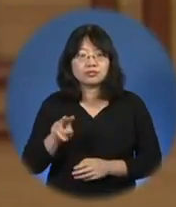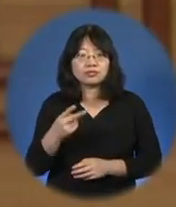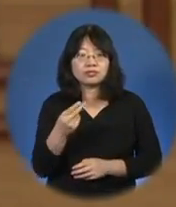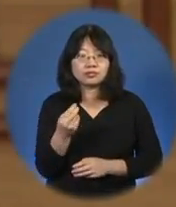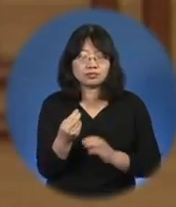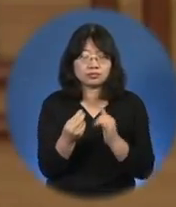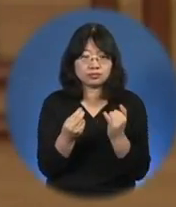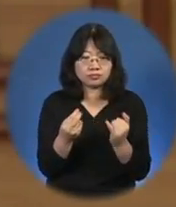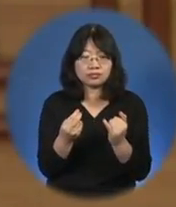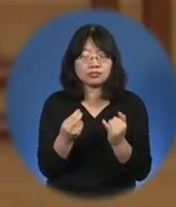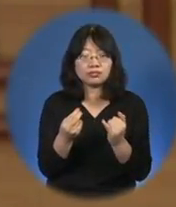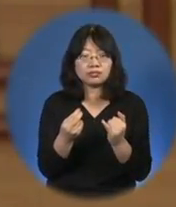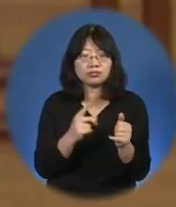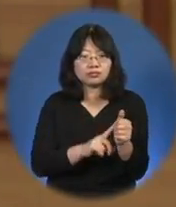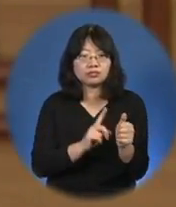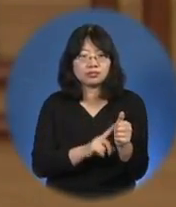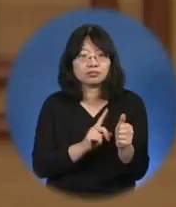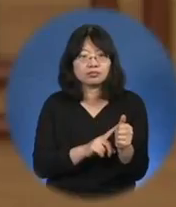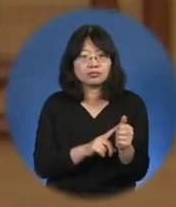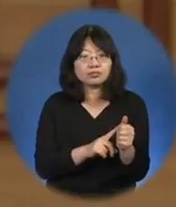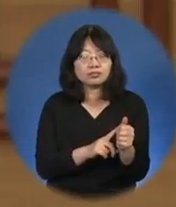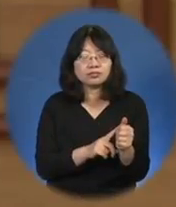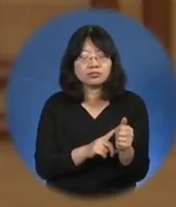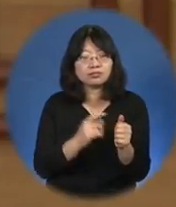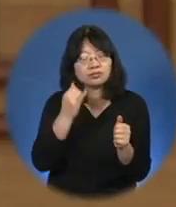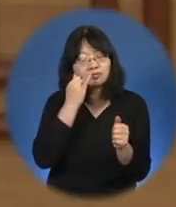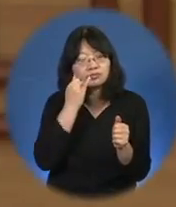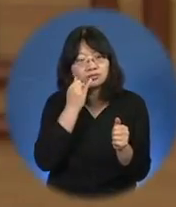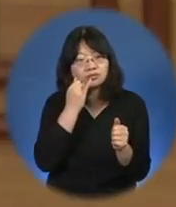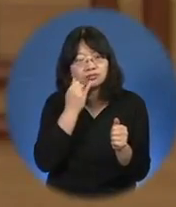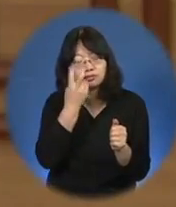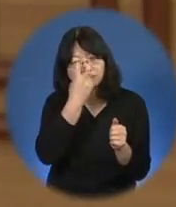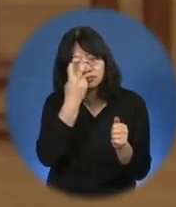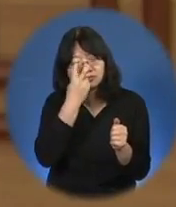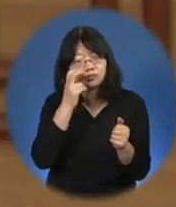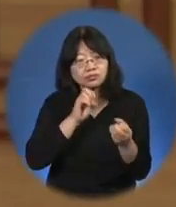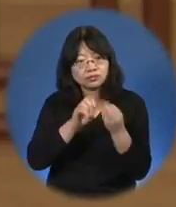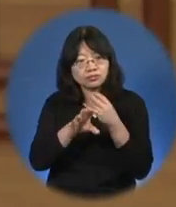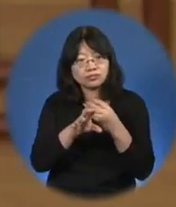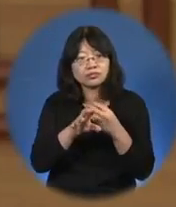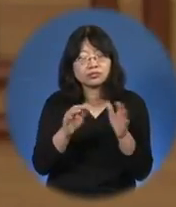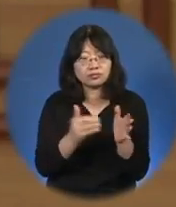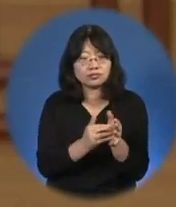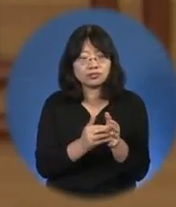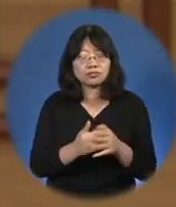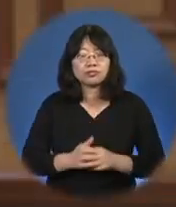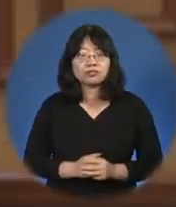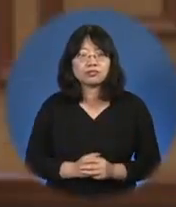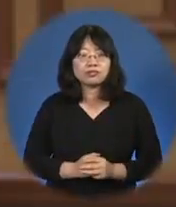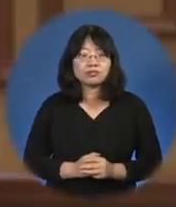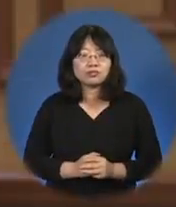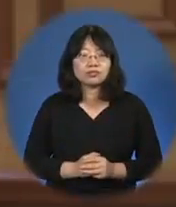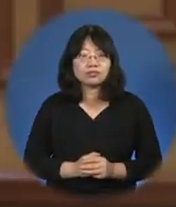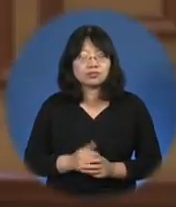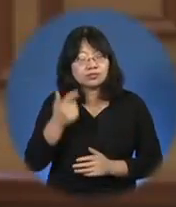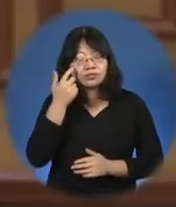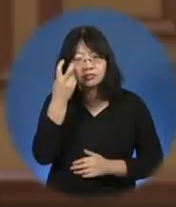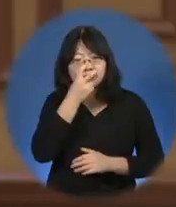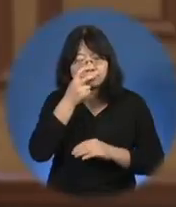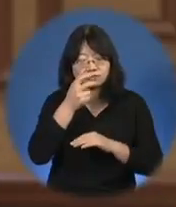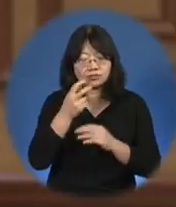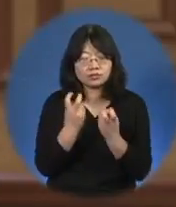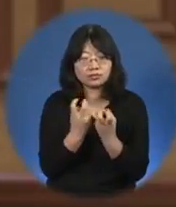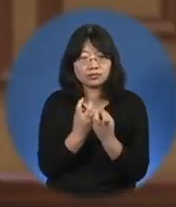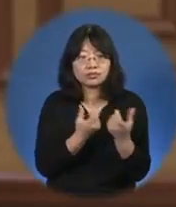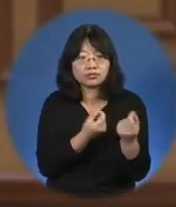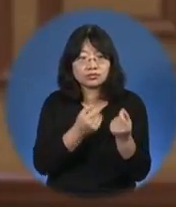2만 명을 상대로서 전화 응답 조사를 했었습니다. 2만 명? 예. 그래서 그건 2만, 여론조사 방식인 거죠?